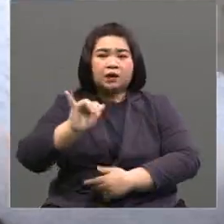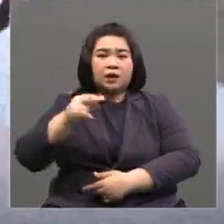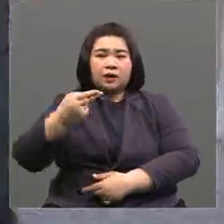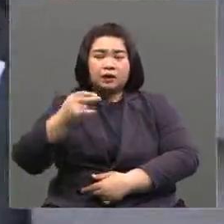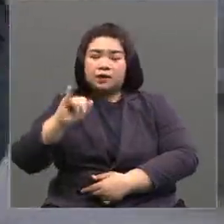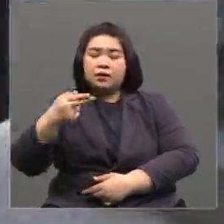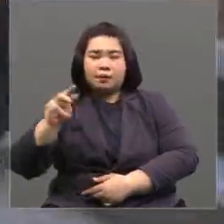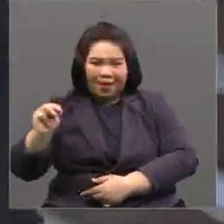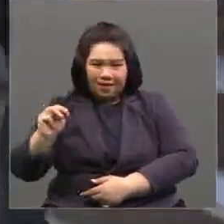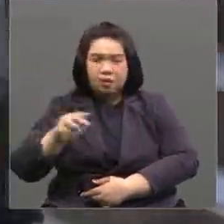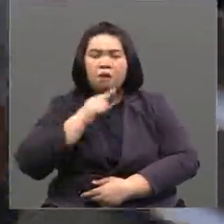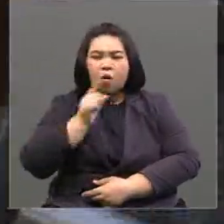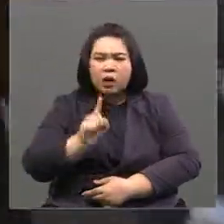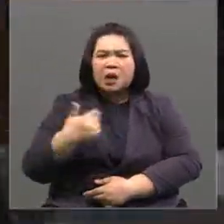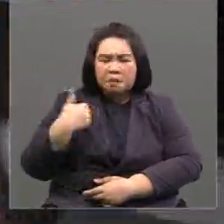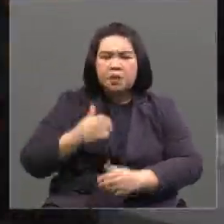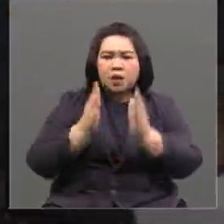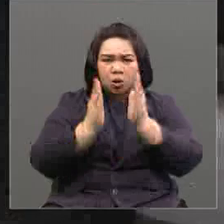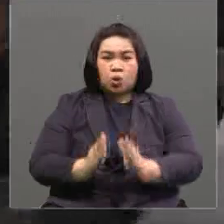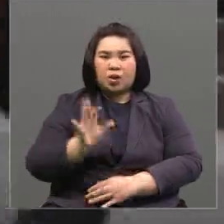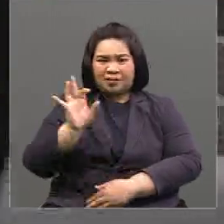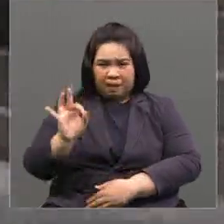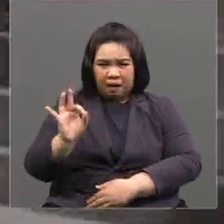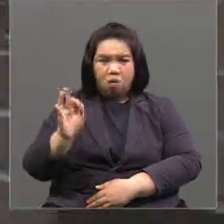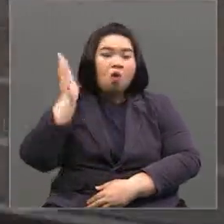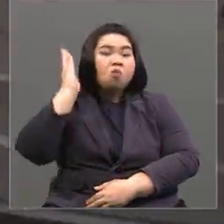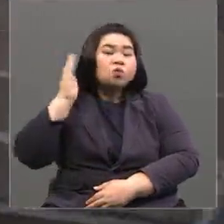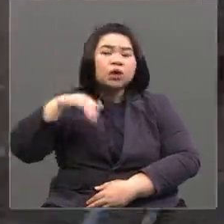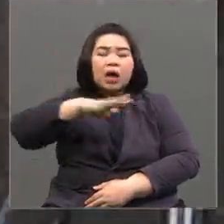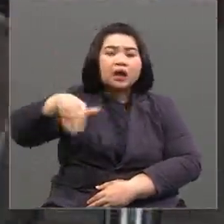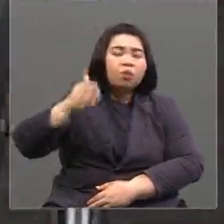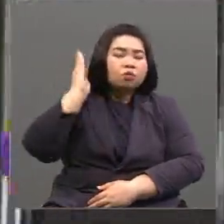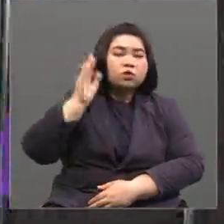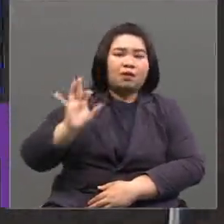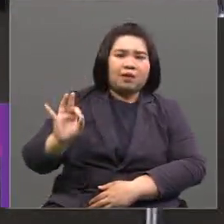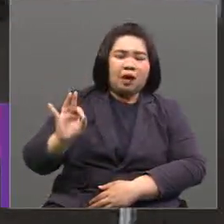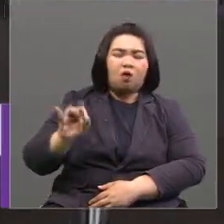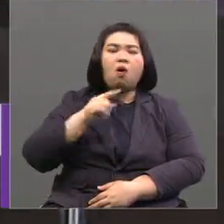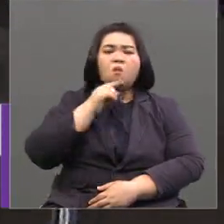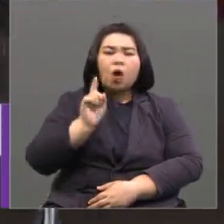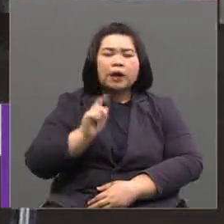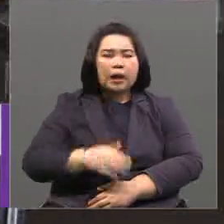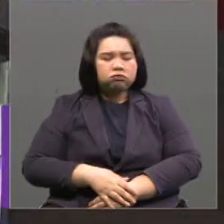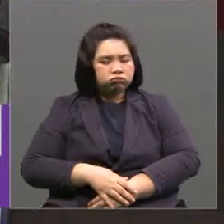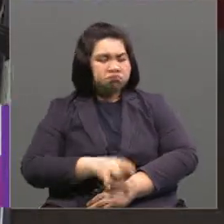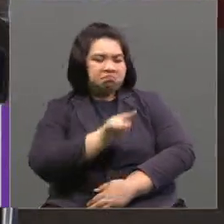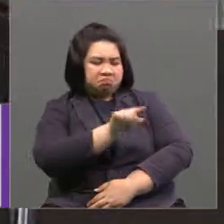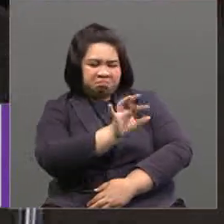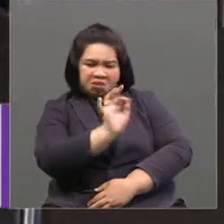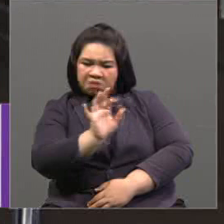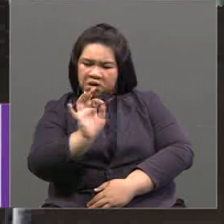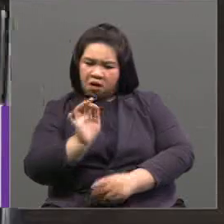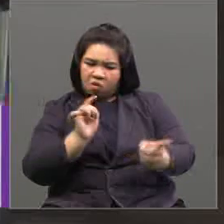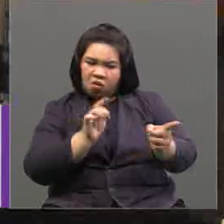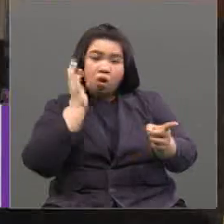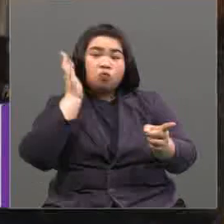อกว่ากรณีนี้เนี่ยมีผู้เสียหาย9คนนะคะแล้วก็เป็นผู้ชายทั้งหมดเลยซึ่งผู้ต้องหาเขาจะคัดเลือกเหยื่อที่ดู